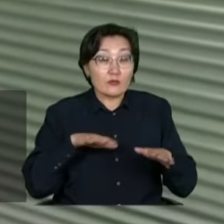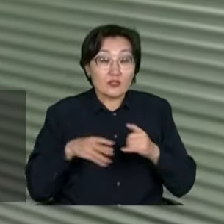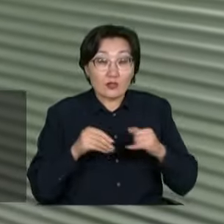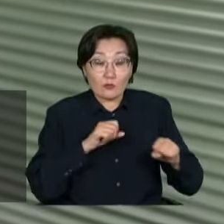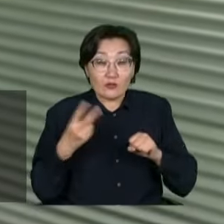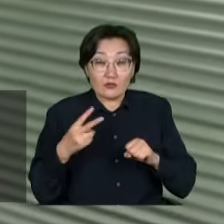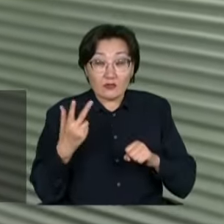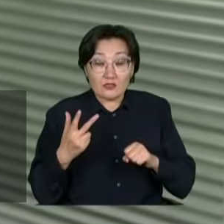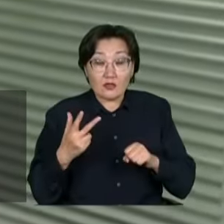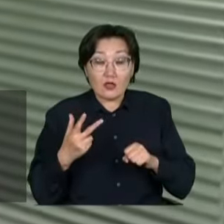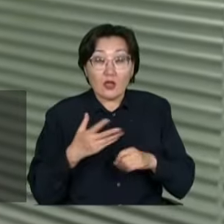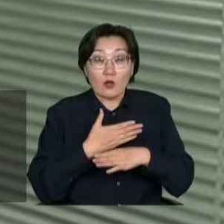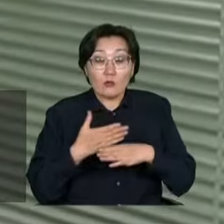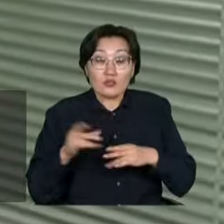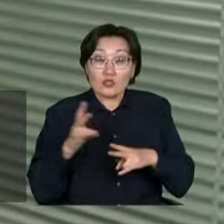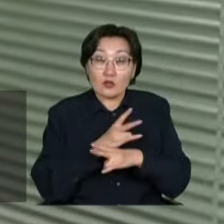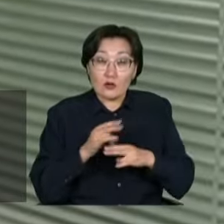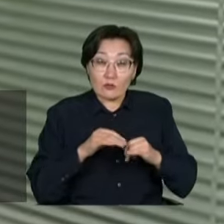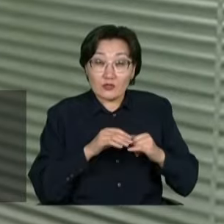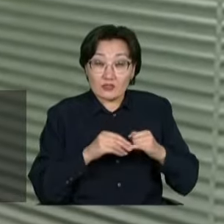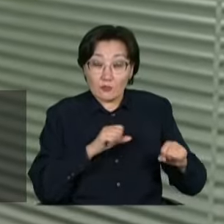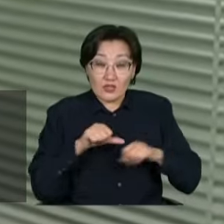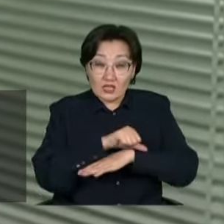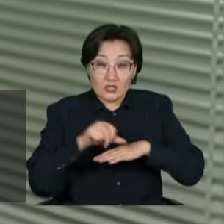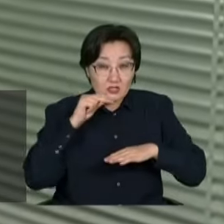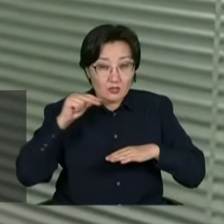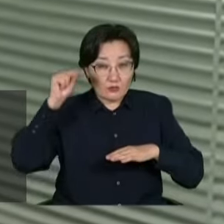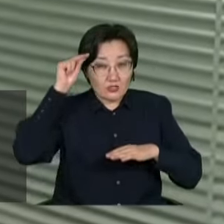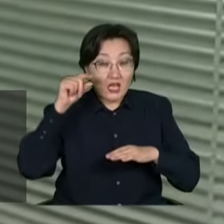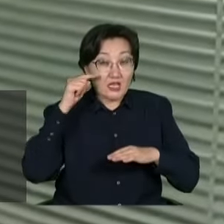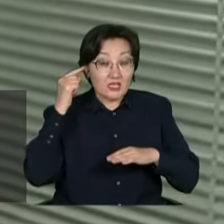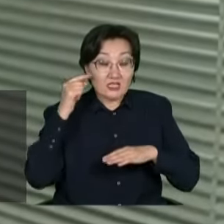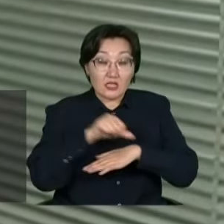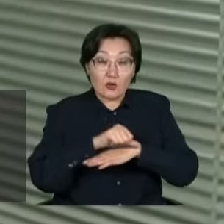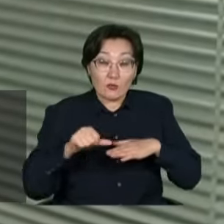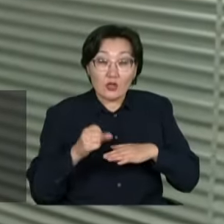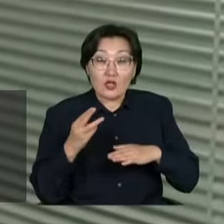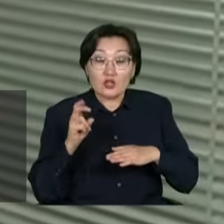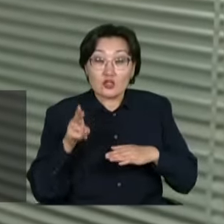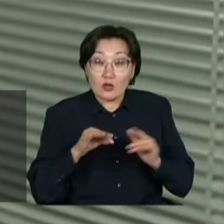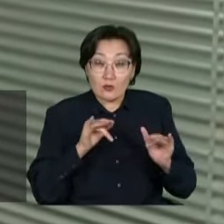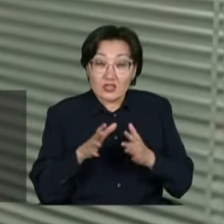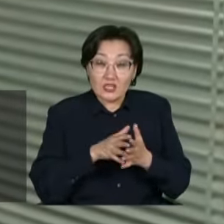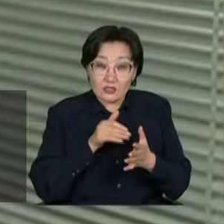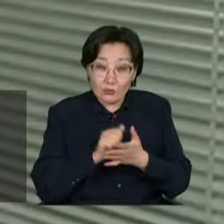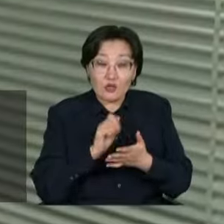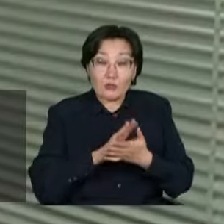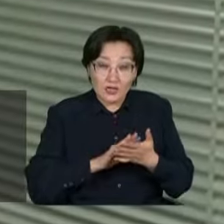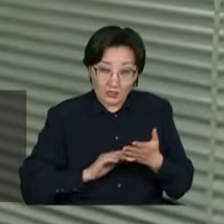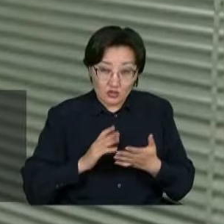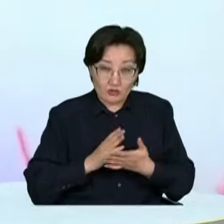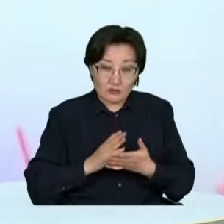землетрясения, которое 23-го после полуночи произошло на территории китайской киргизской границы. Авторшоковая деятельность до сих пор